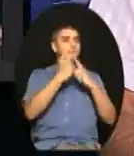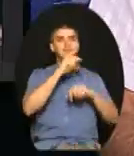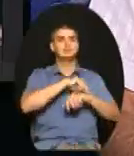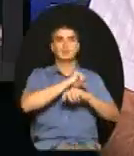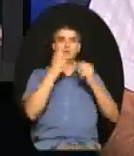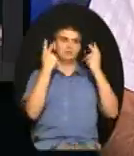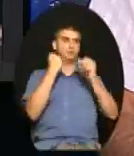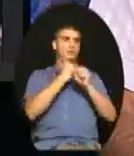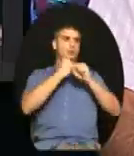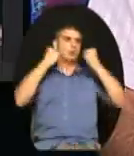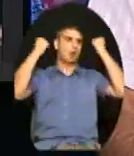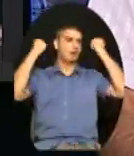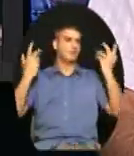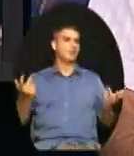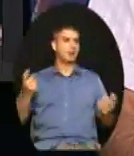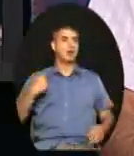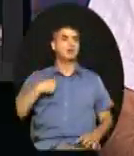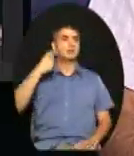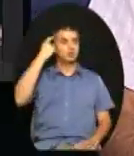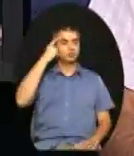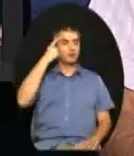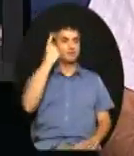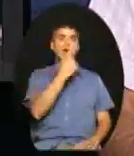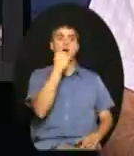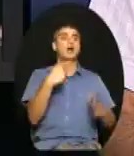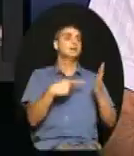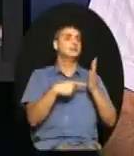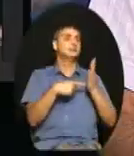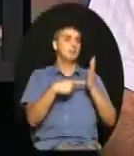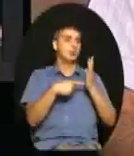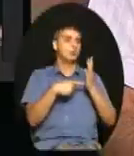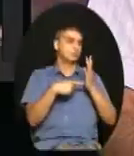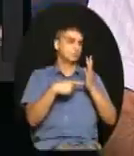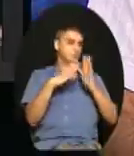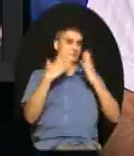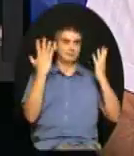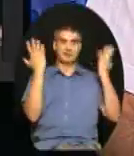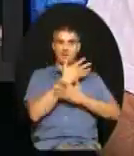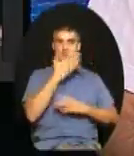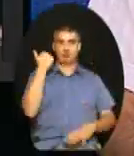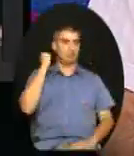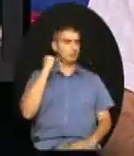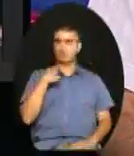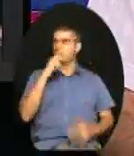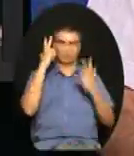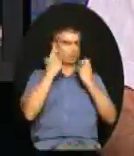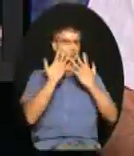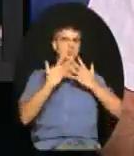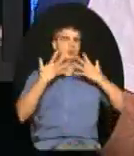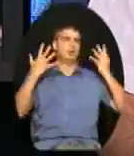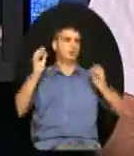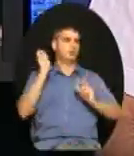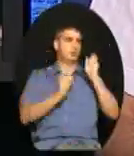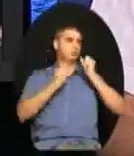חשוב להפגין בו. אני חושב שאחת הסיבות הגדולות להפתעה שקרתה אתמול, כי אנחנו לא ציפינו למספר כזה